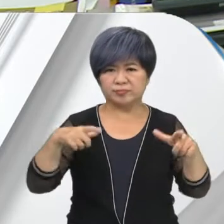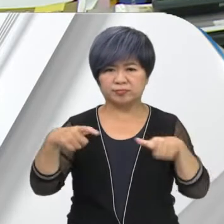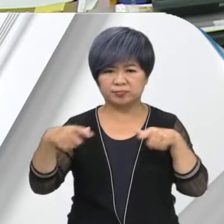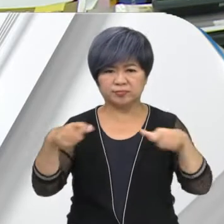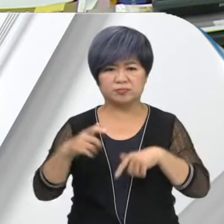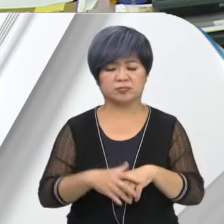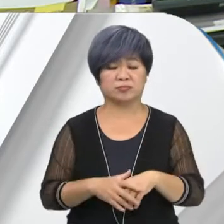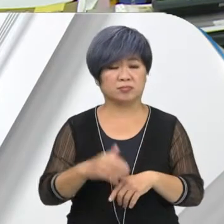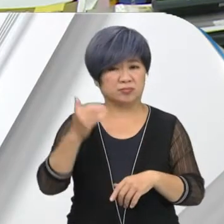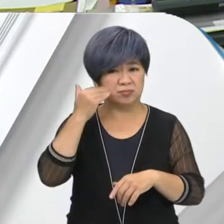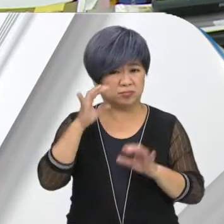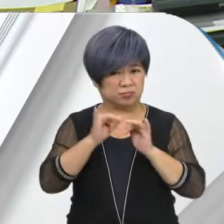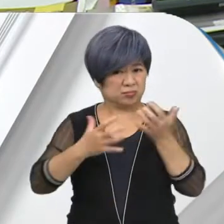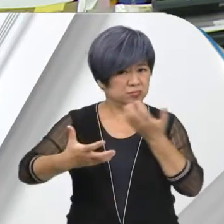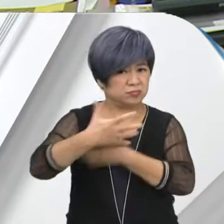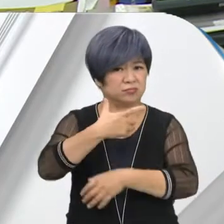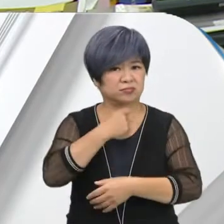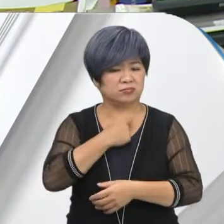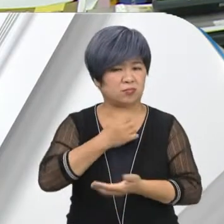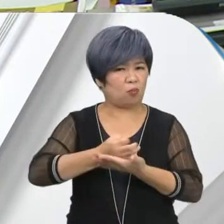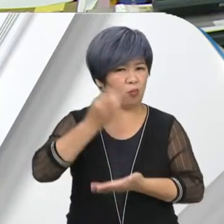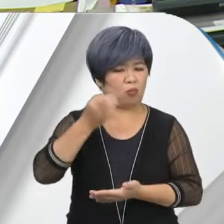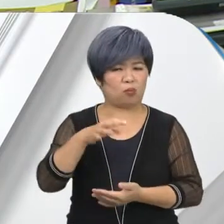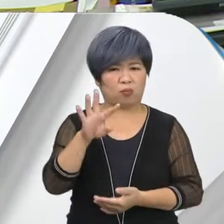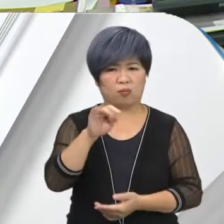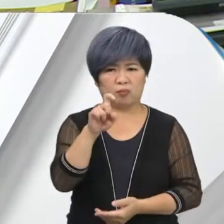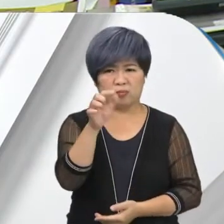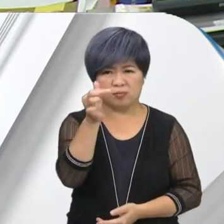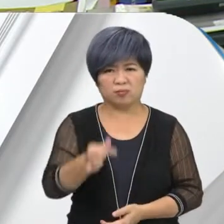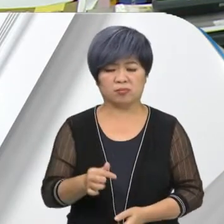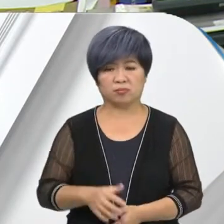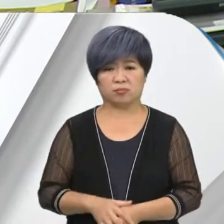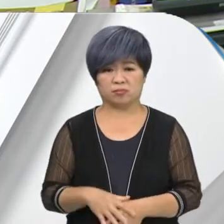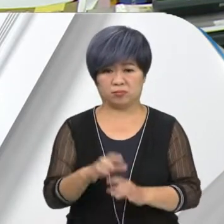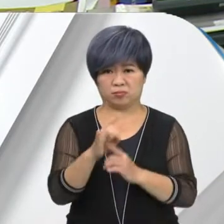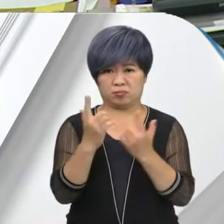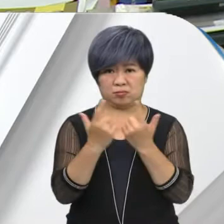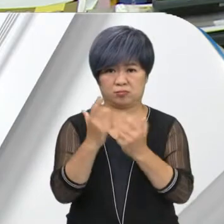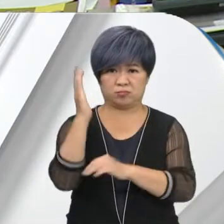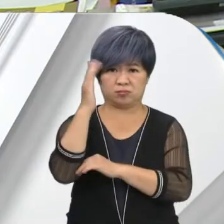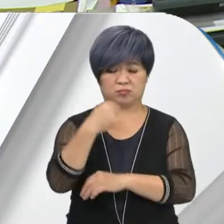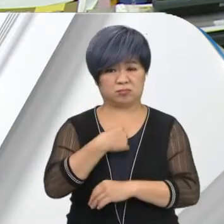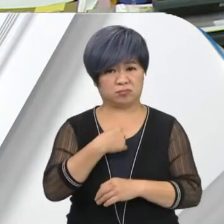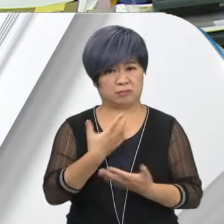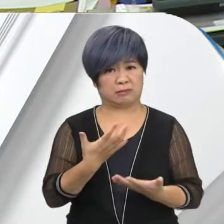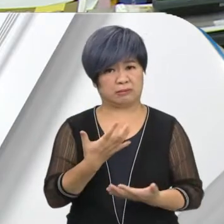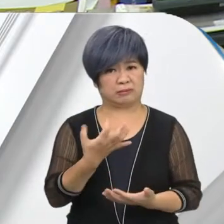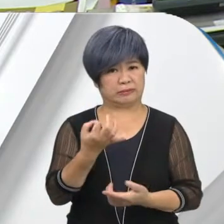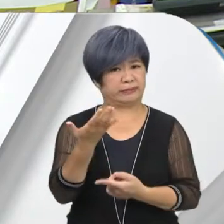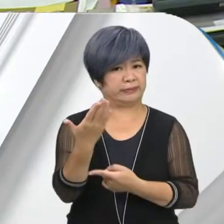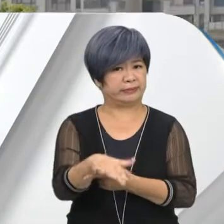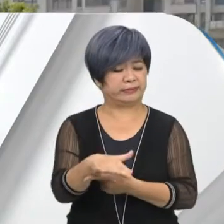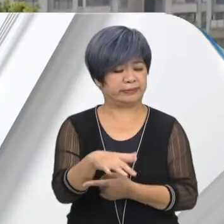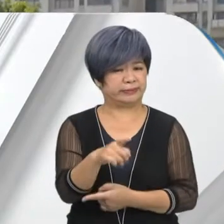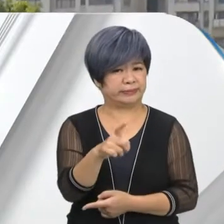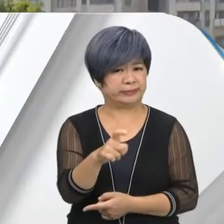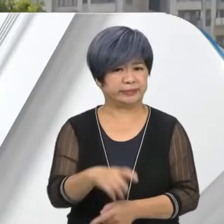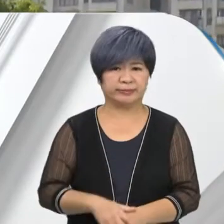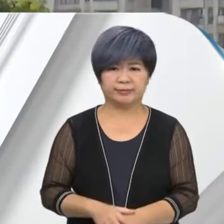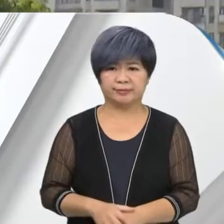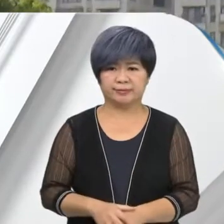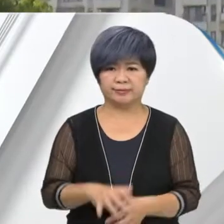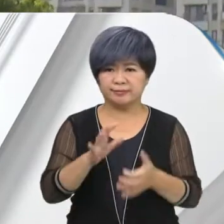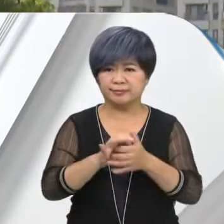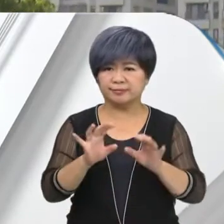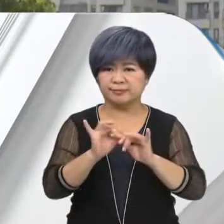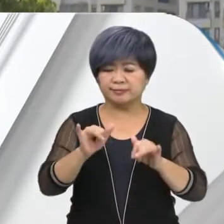大的一个很大笔的一个数目，可能要几十亿。那以竹北市公所来说，我们目前是没有这个能力去办理征收。 现在